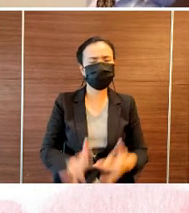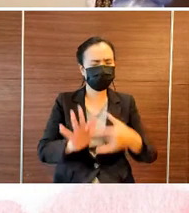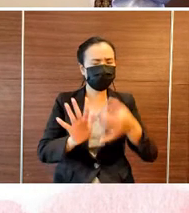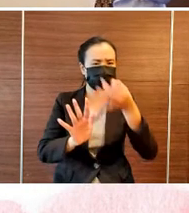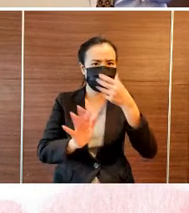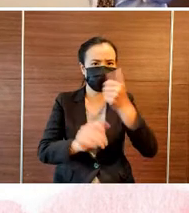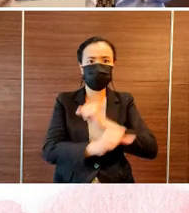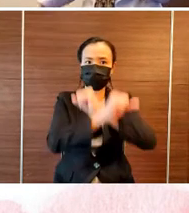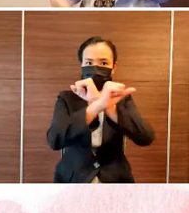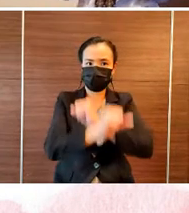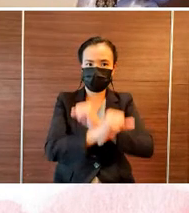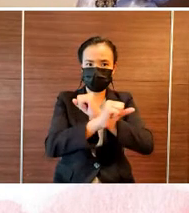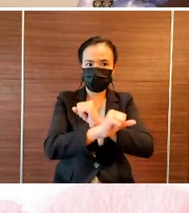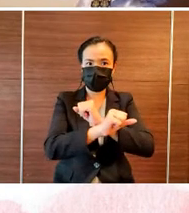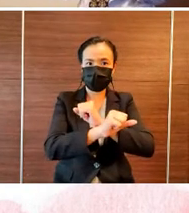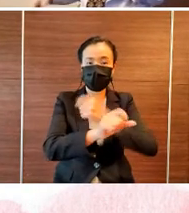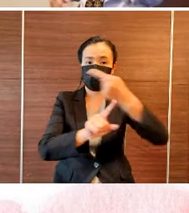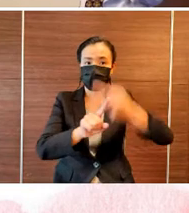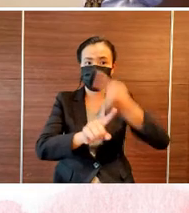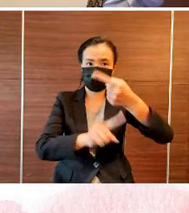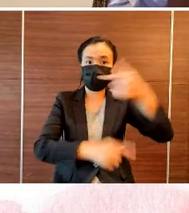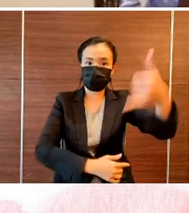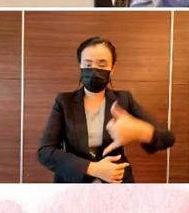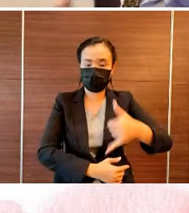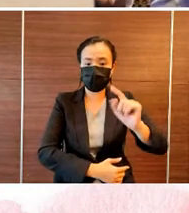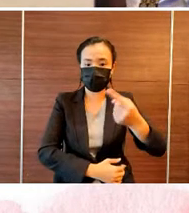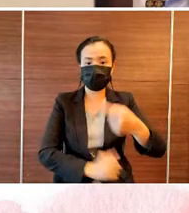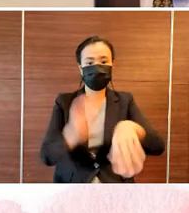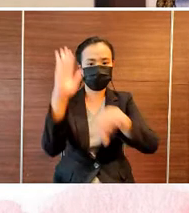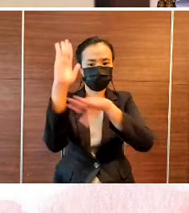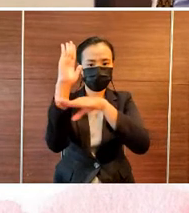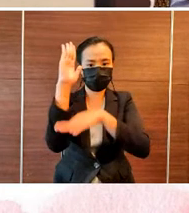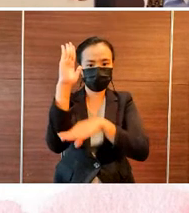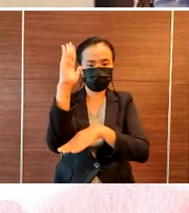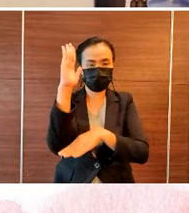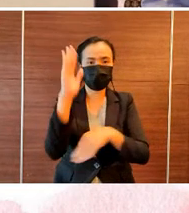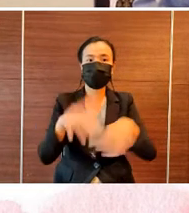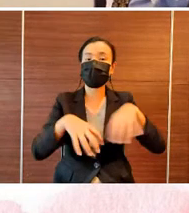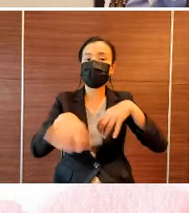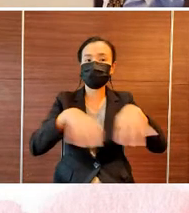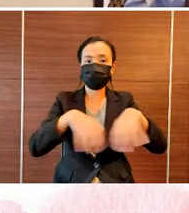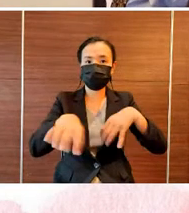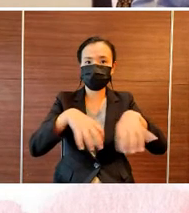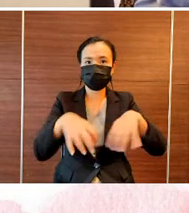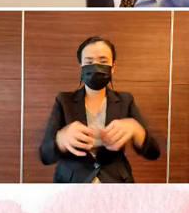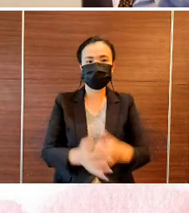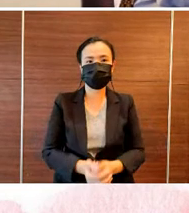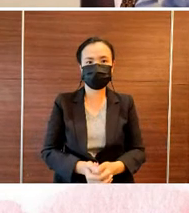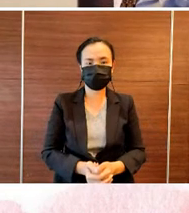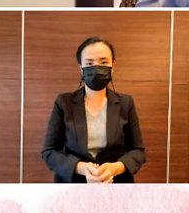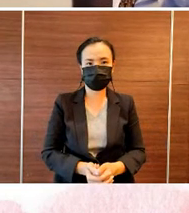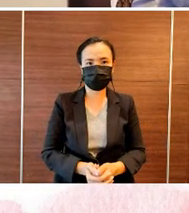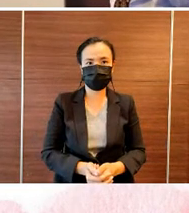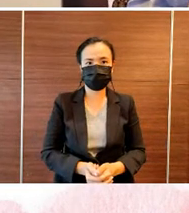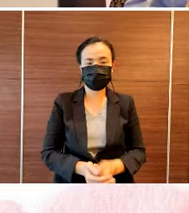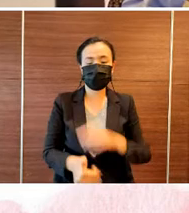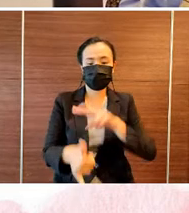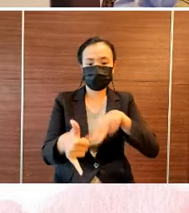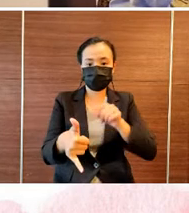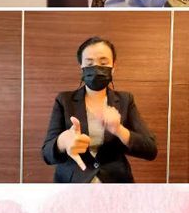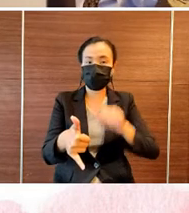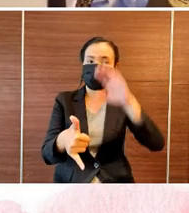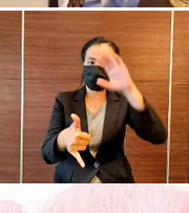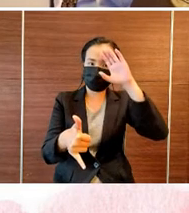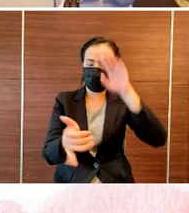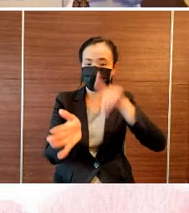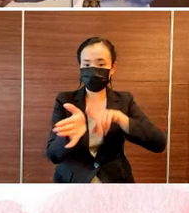นะครับแล้วก็นัดมาใหม่อีกทีหนึ่งเดือนต่อไปก็ว่าไปตามขบวนการของการเซมเดย์เป๊ปนะเราพูดถึงเซมเดย์ ART ตรวจเจอกิน